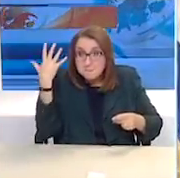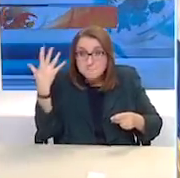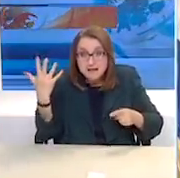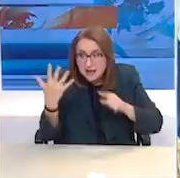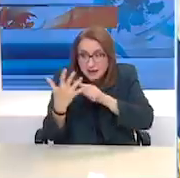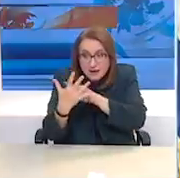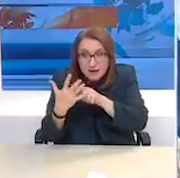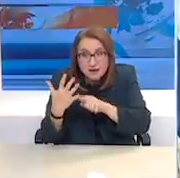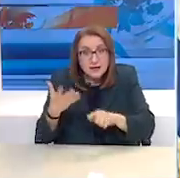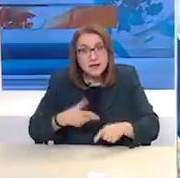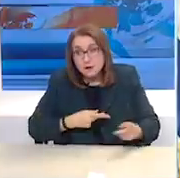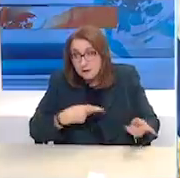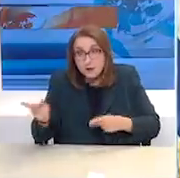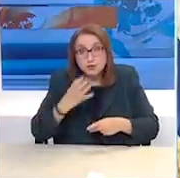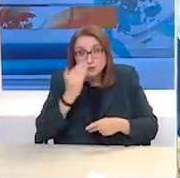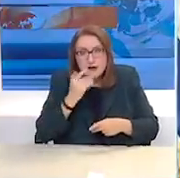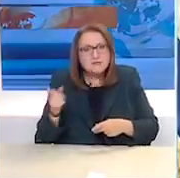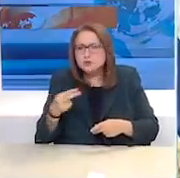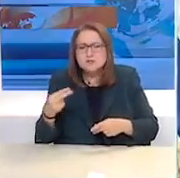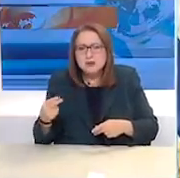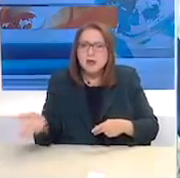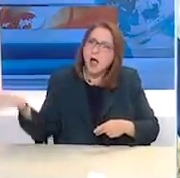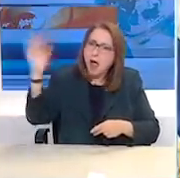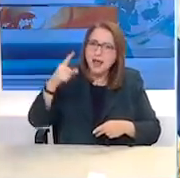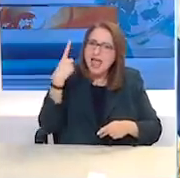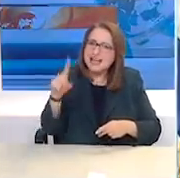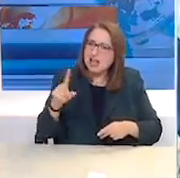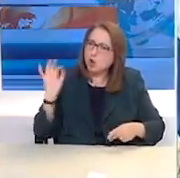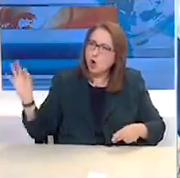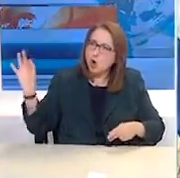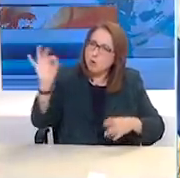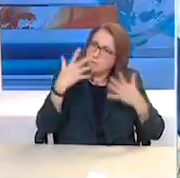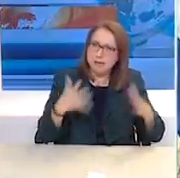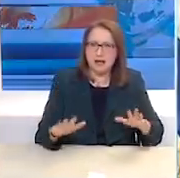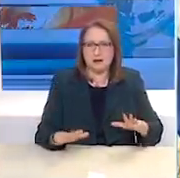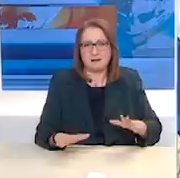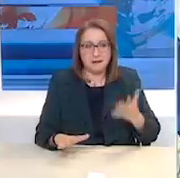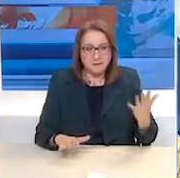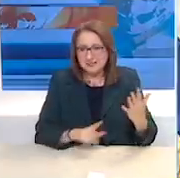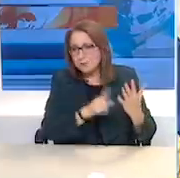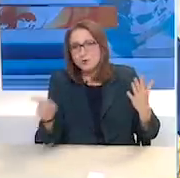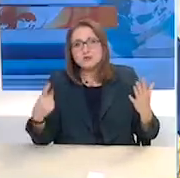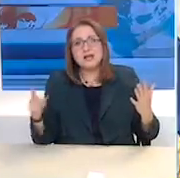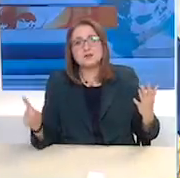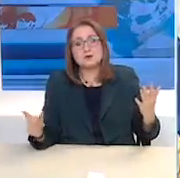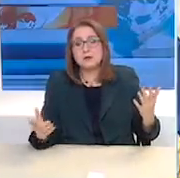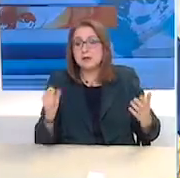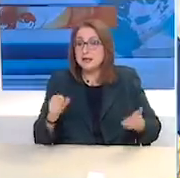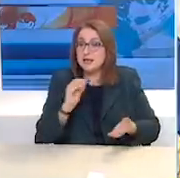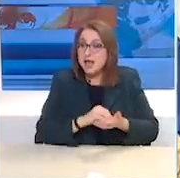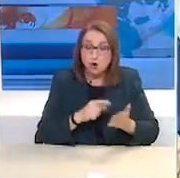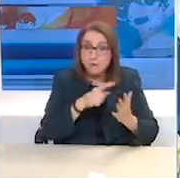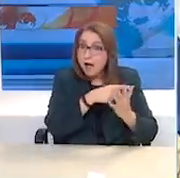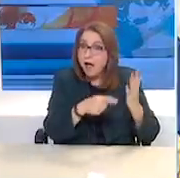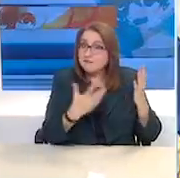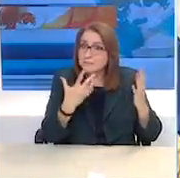ιού. Έτσι πορεύεσαι. Και κοιτάς τη δυναμική. Μην ξεχνάτε όμως, δεν είναι μόνο ο αριθμός σε ΜΕΘ. Είναι ότι αυτοί οι άνθρωποι μένουν 10-15 μέρες στη ΜΕΘ.